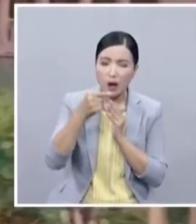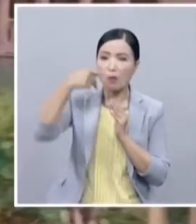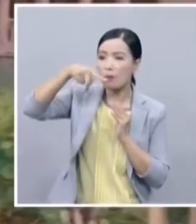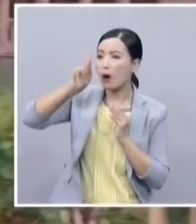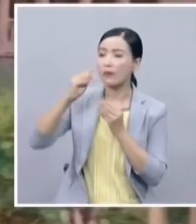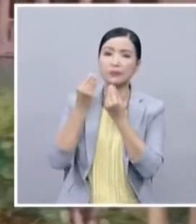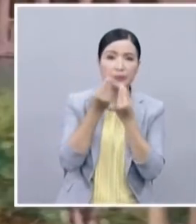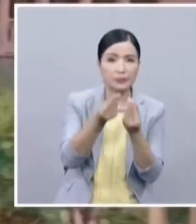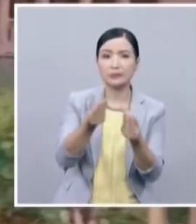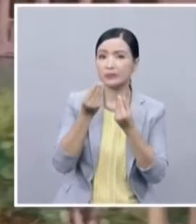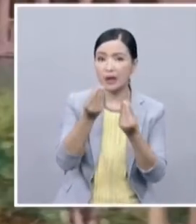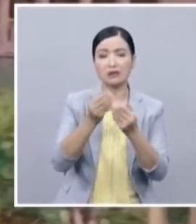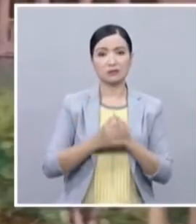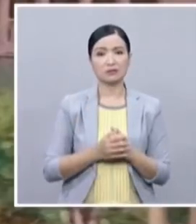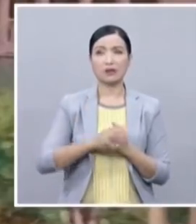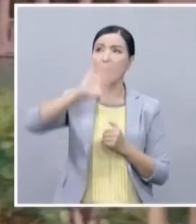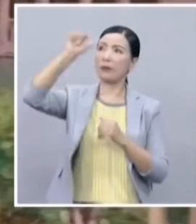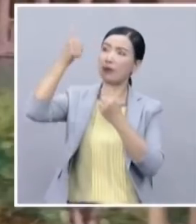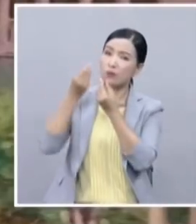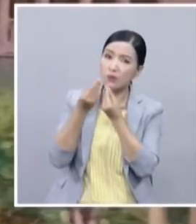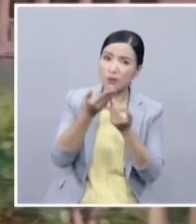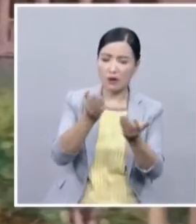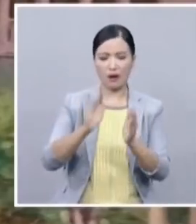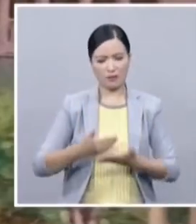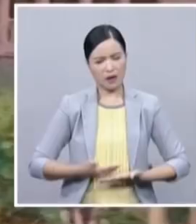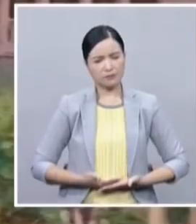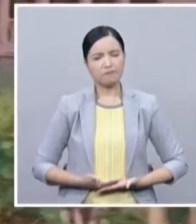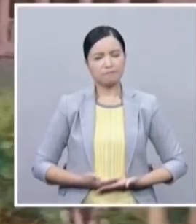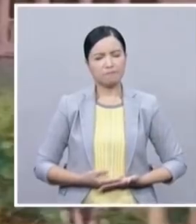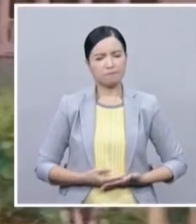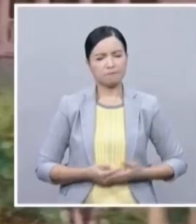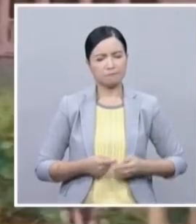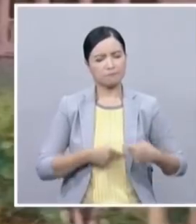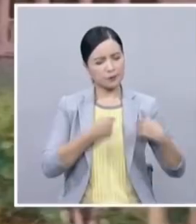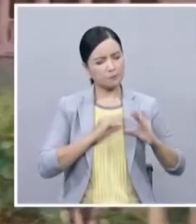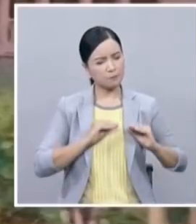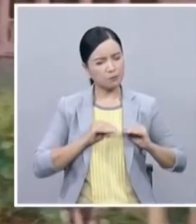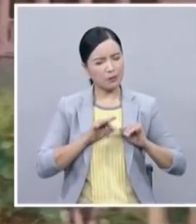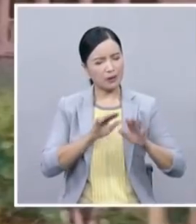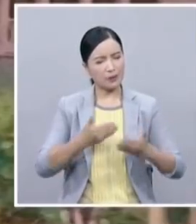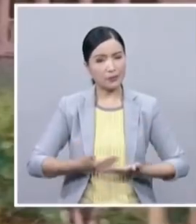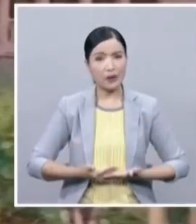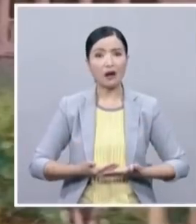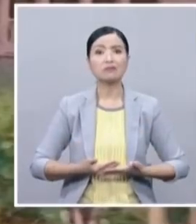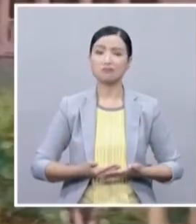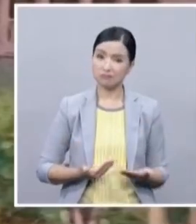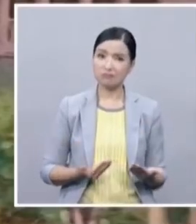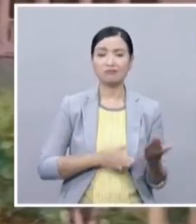ะครับแล้วรวมความไปถึงการนั่งสมาธินะประเทศไทยนะครับเราต้